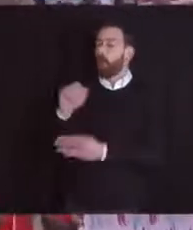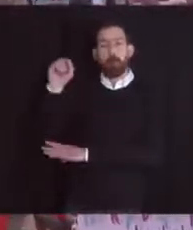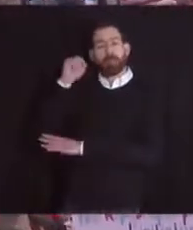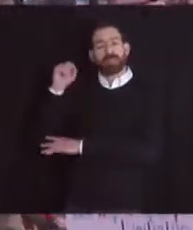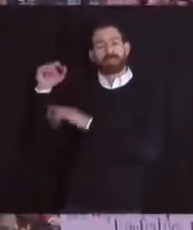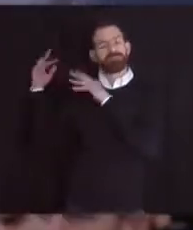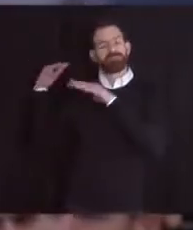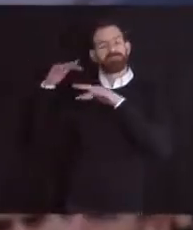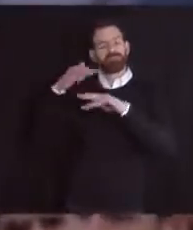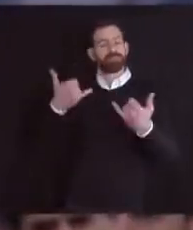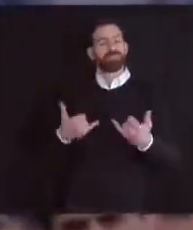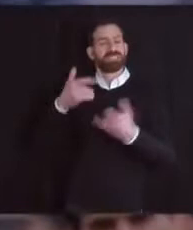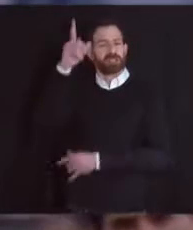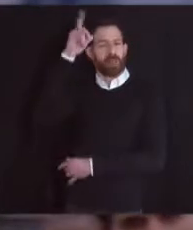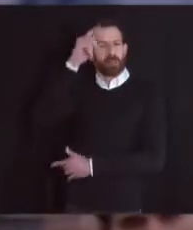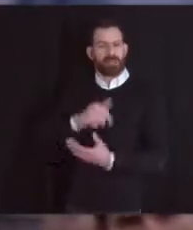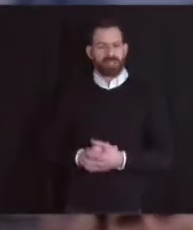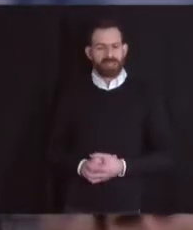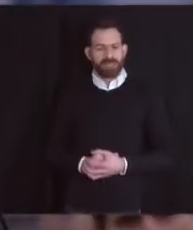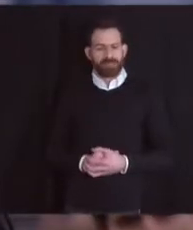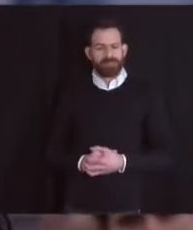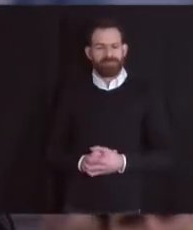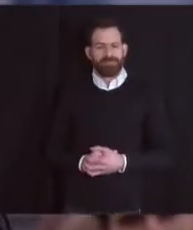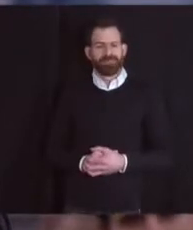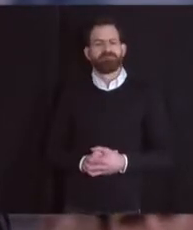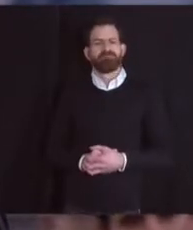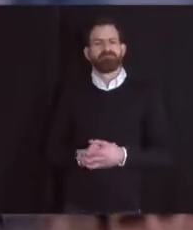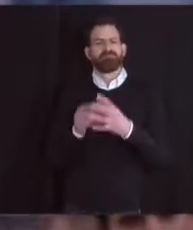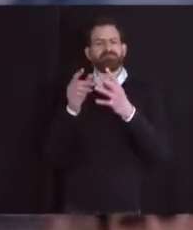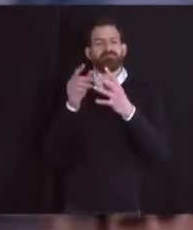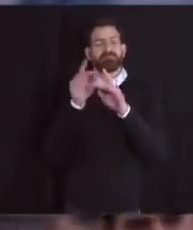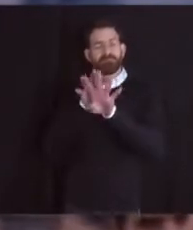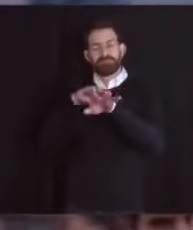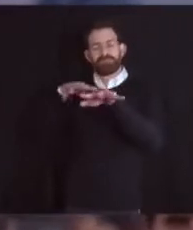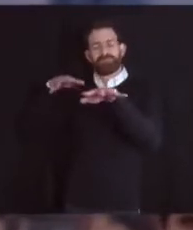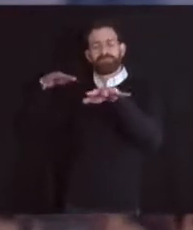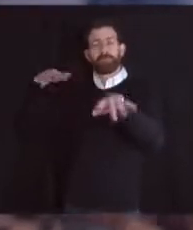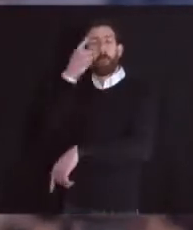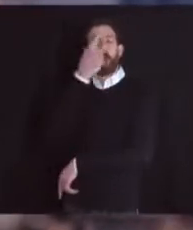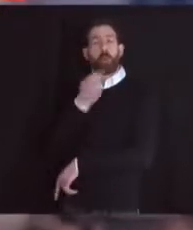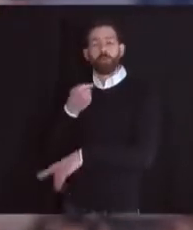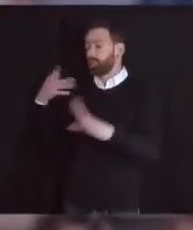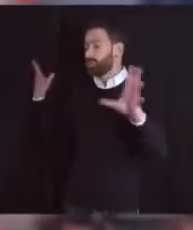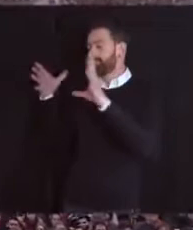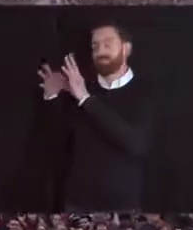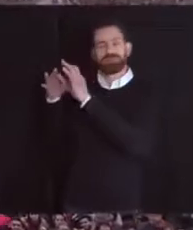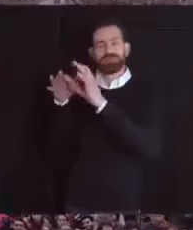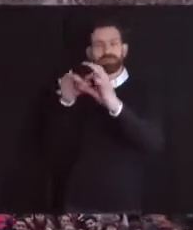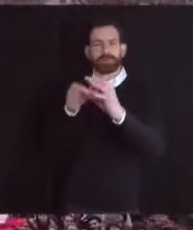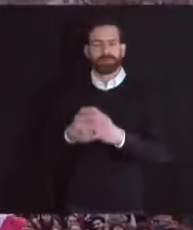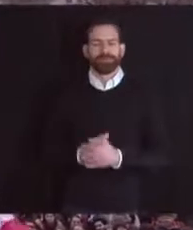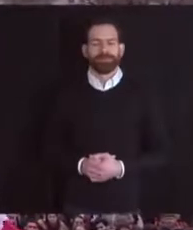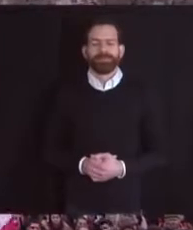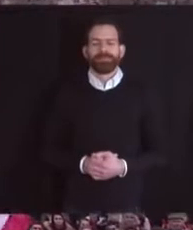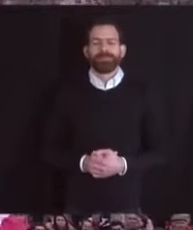République, un fil rouge unit les boulevards l'un à l'autre.